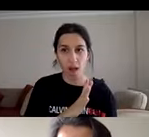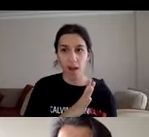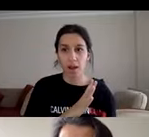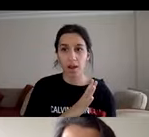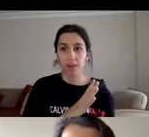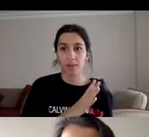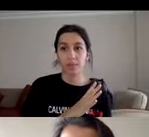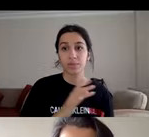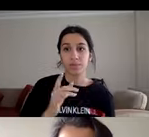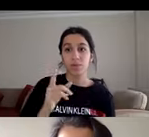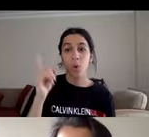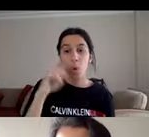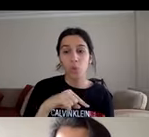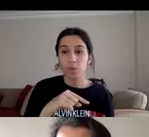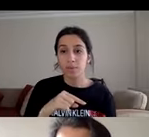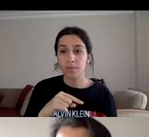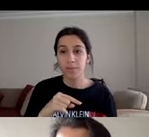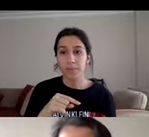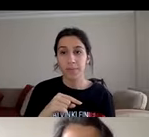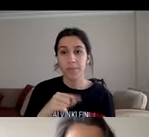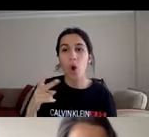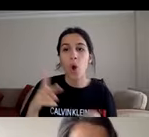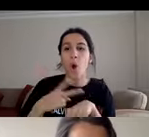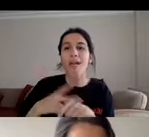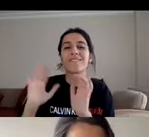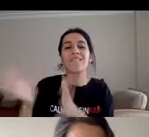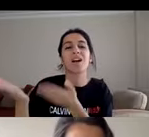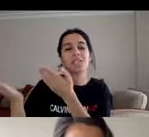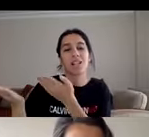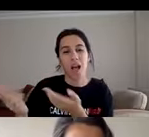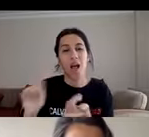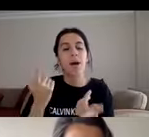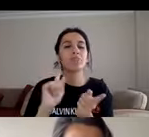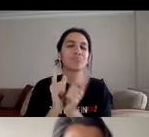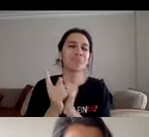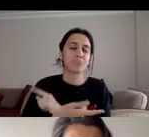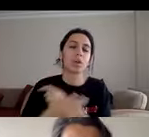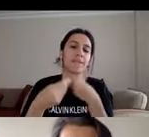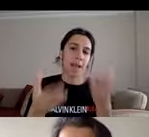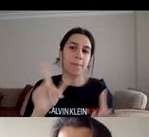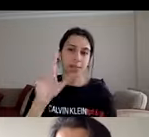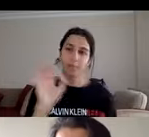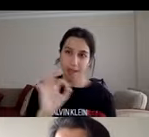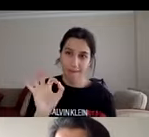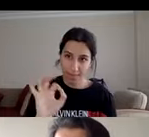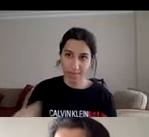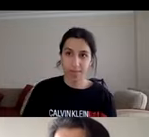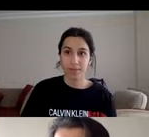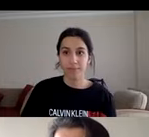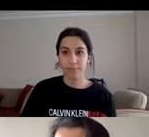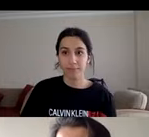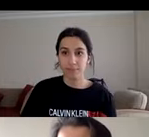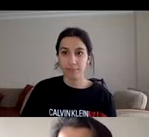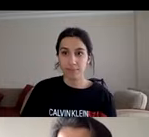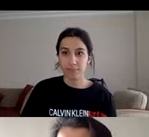Dolayısıyla oradaki örnekler de daha çok. Ama hani mümkün olduğunca çeşitlilik arz edecek şekilde konuya yaklaşmak gerek dedim. Şu hassas gözler. Ki